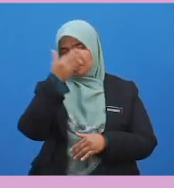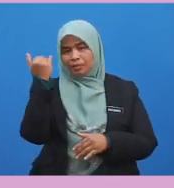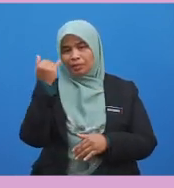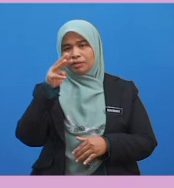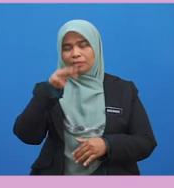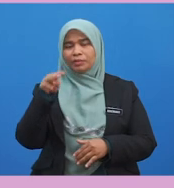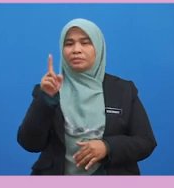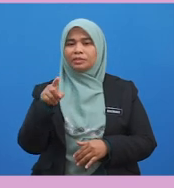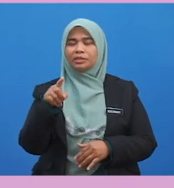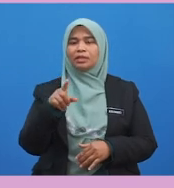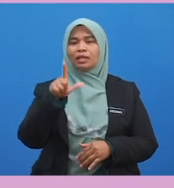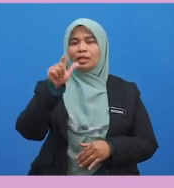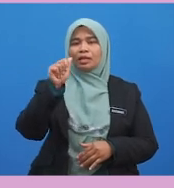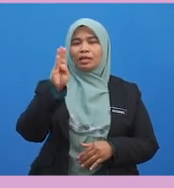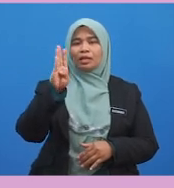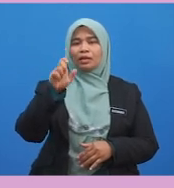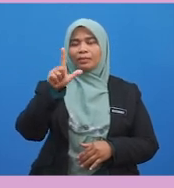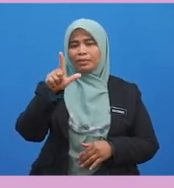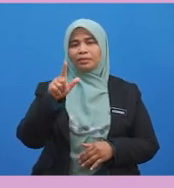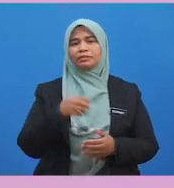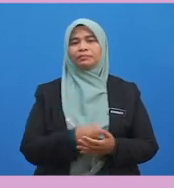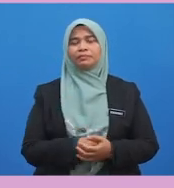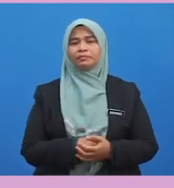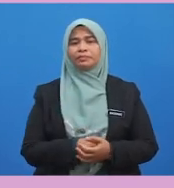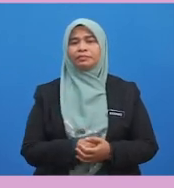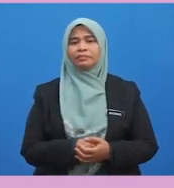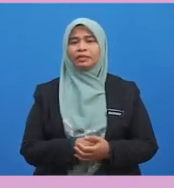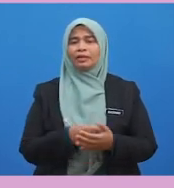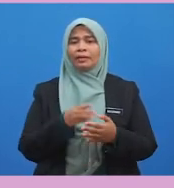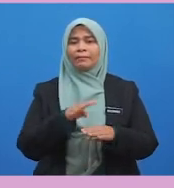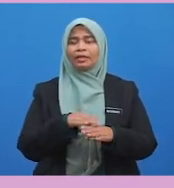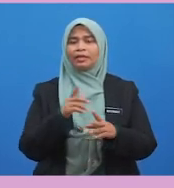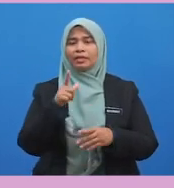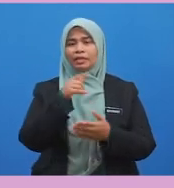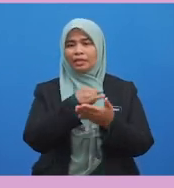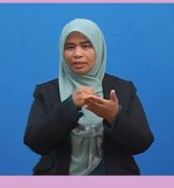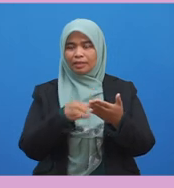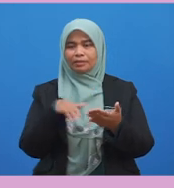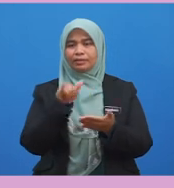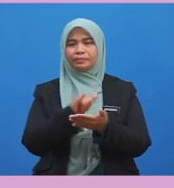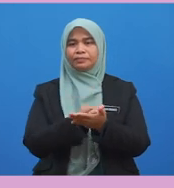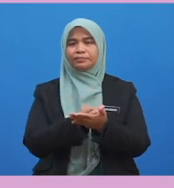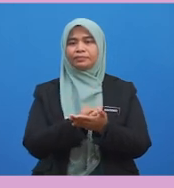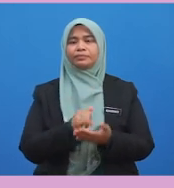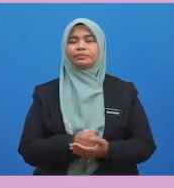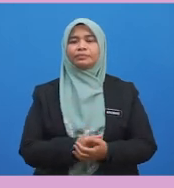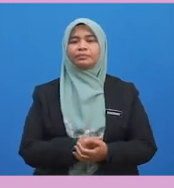murid mesti melabel sekurang-kurangnya dua label pada lakaran tersebut.